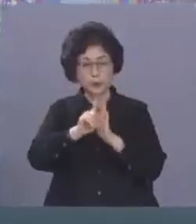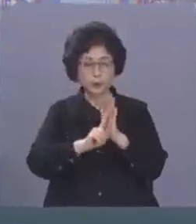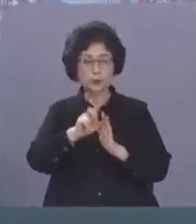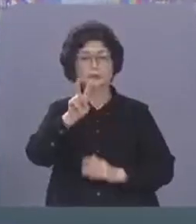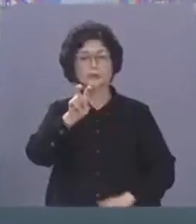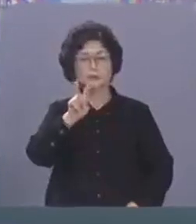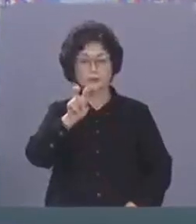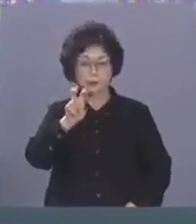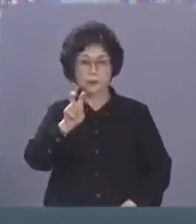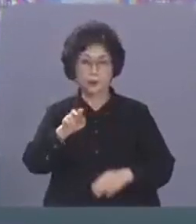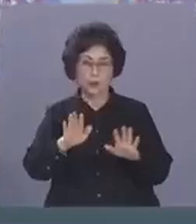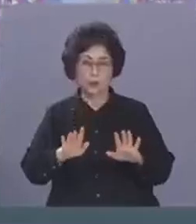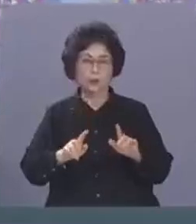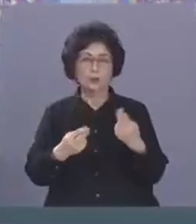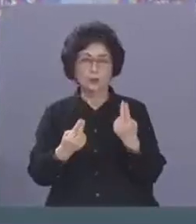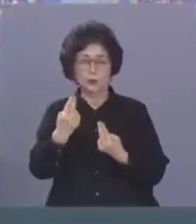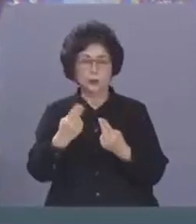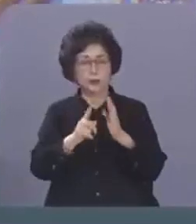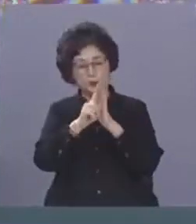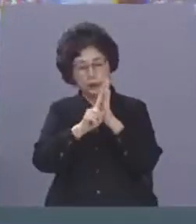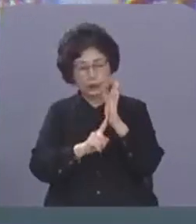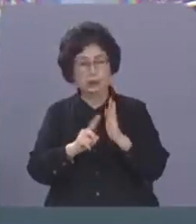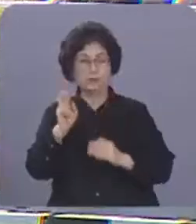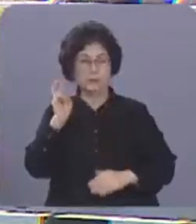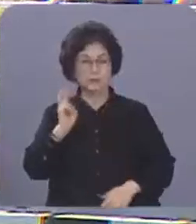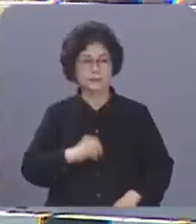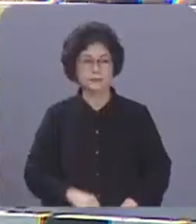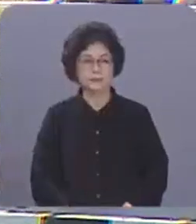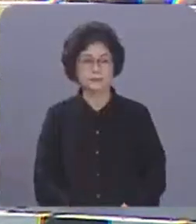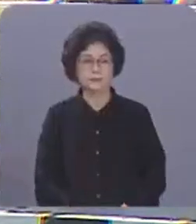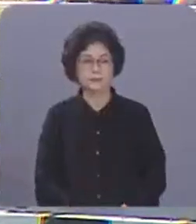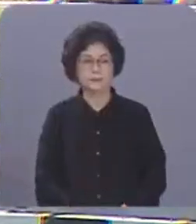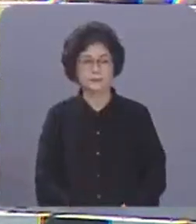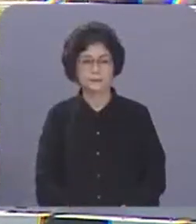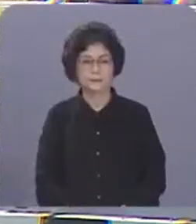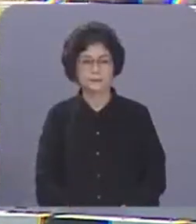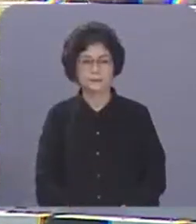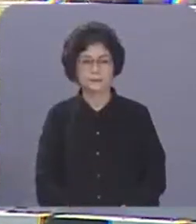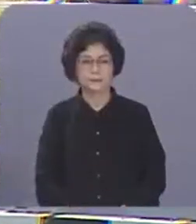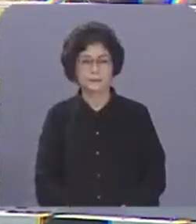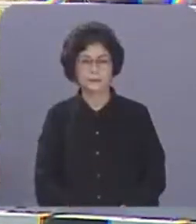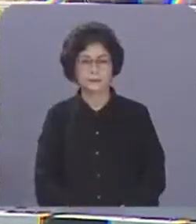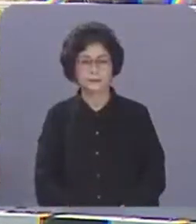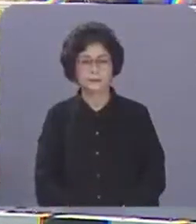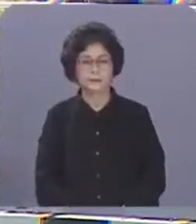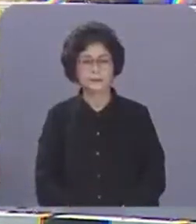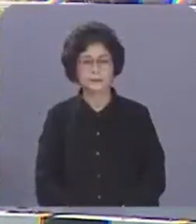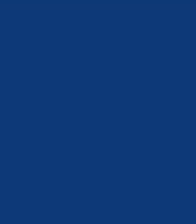22도로 예상돼 오늘보다 조금 낮겠습니다. KBS 뉴스 이이슬입니다.